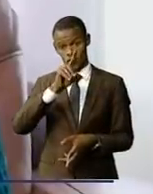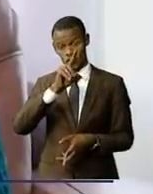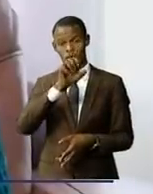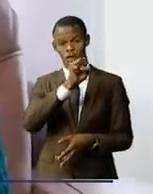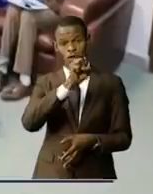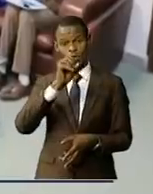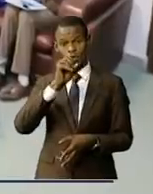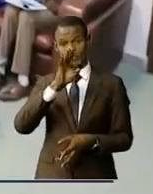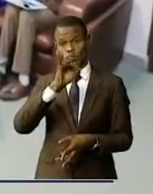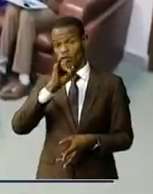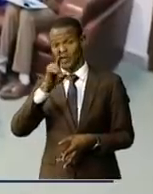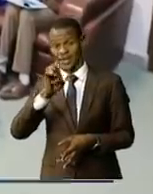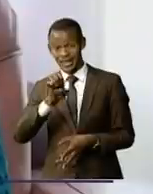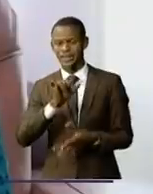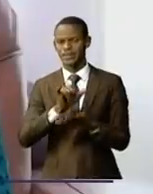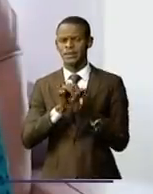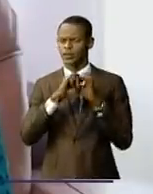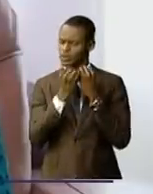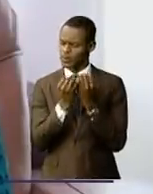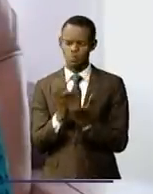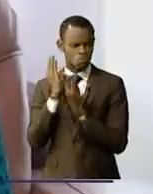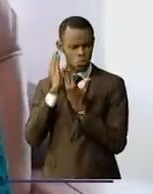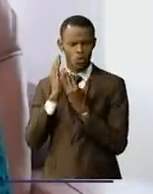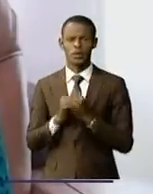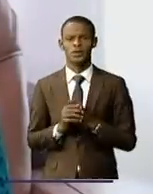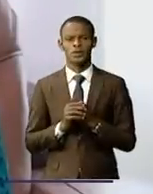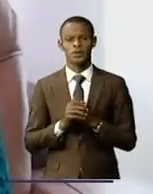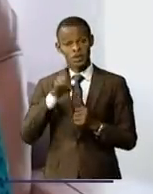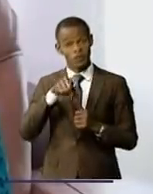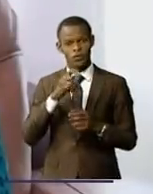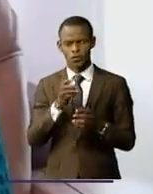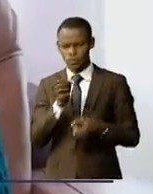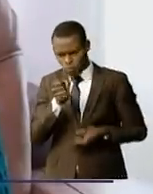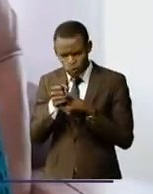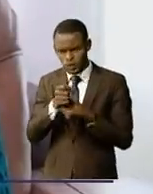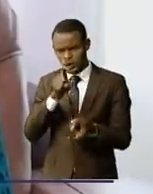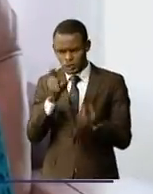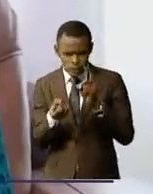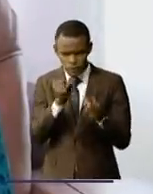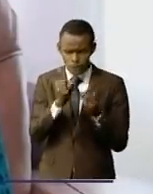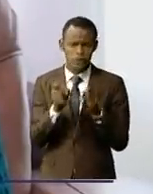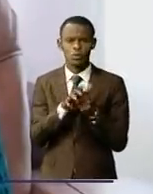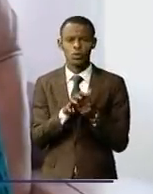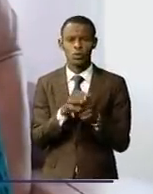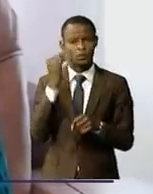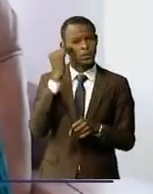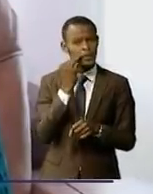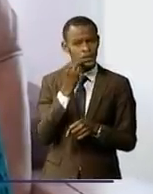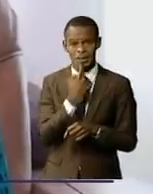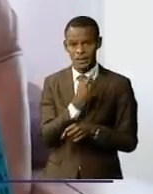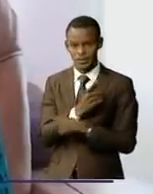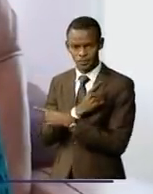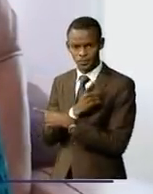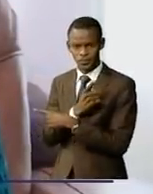restructuration profonde doit prendre corps. Tous les portraits sont déjà plantés. Avec l'acte uniforme de